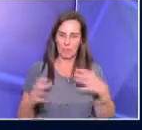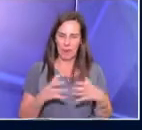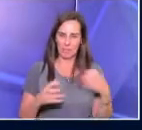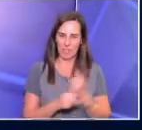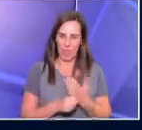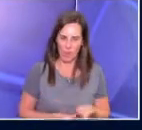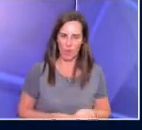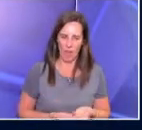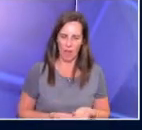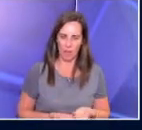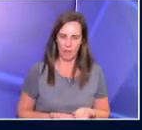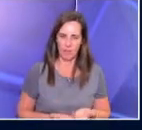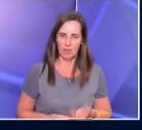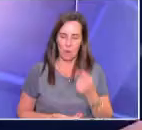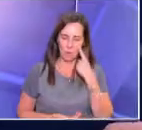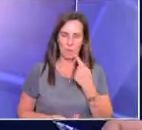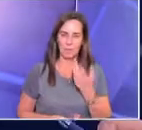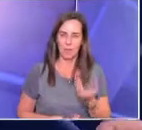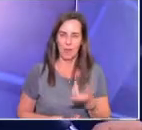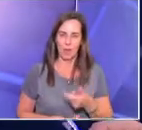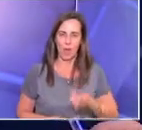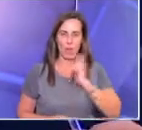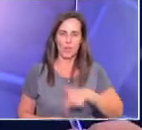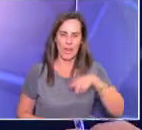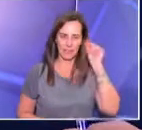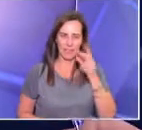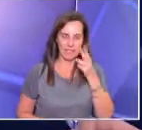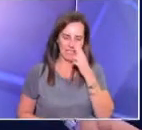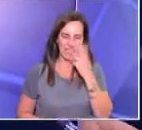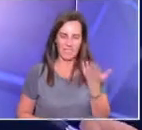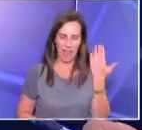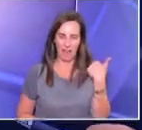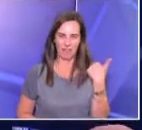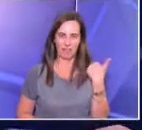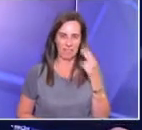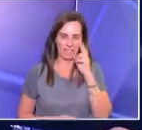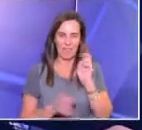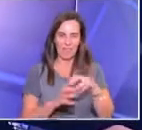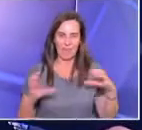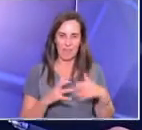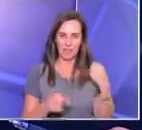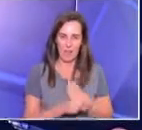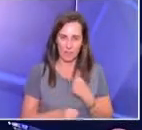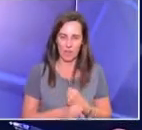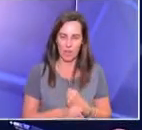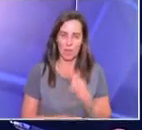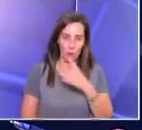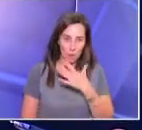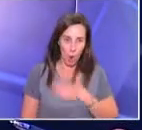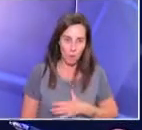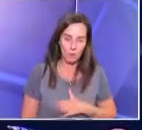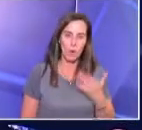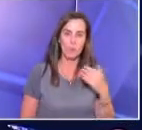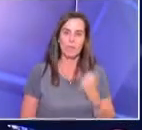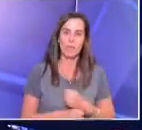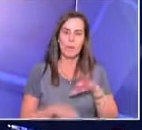הציוני... תכף אנחנו נשמע מה אמרה עינת קלי של אבי גבאי. הרי חולדאי ניסה להיכנס בקדנציה הקודמת למפלגת העבודה. אמרו לו, אתה רוצה, אדוני, בוא